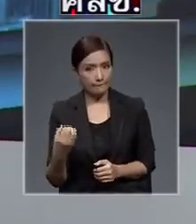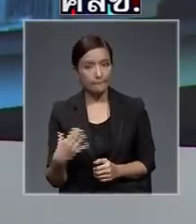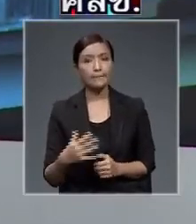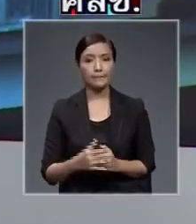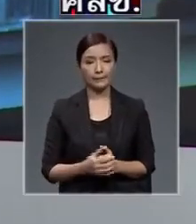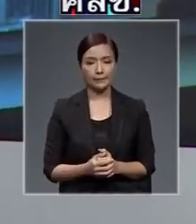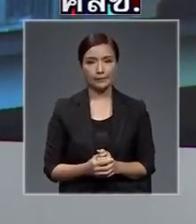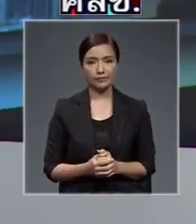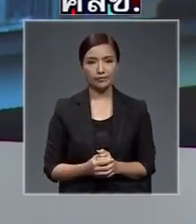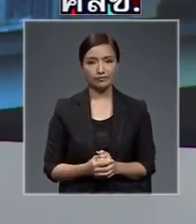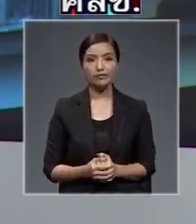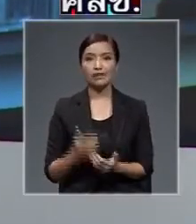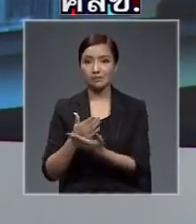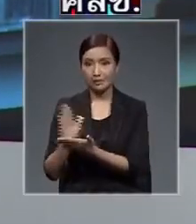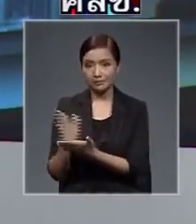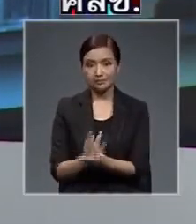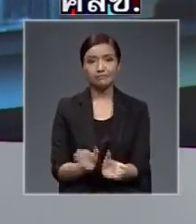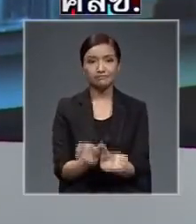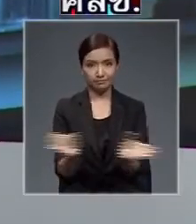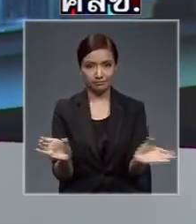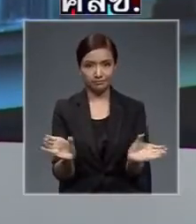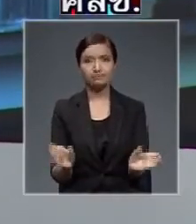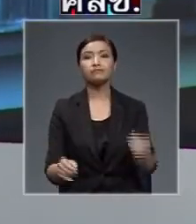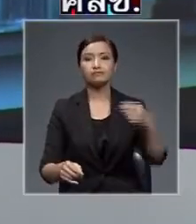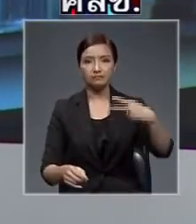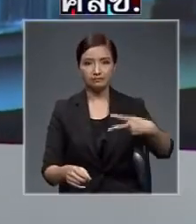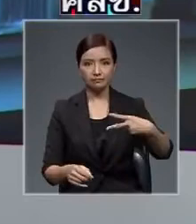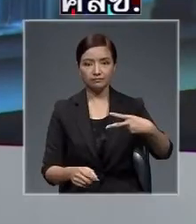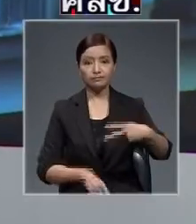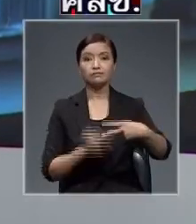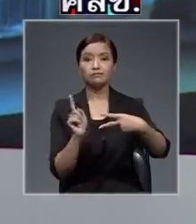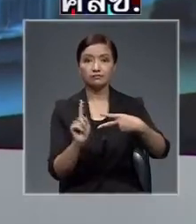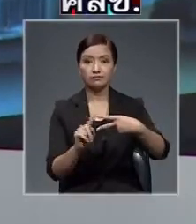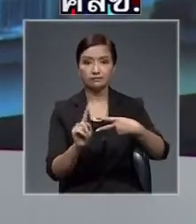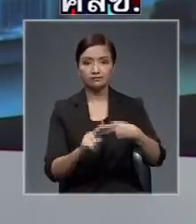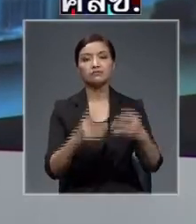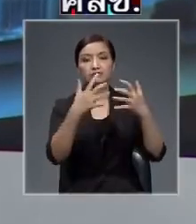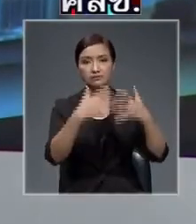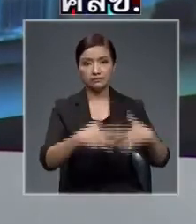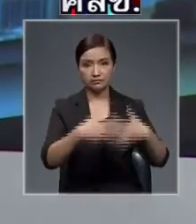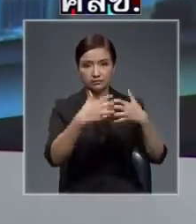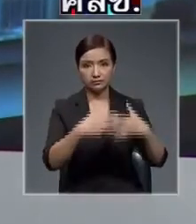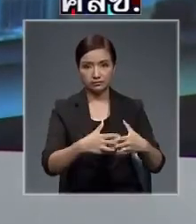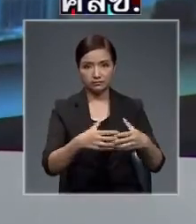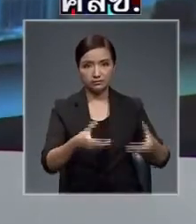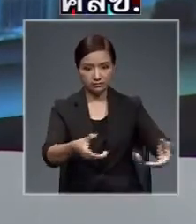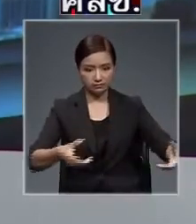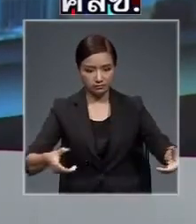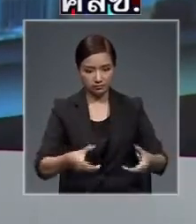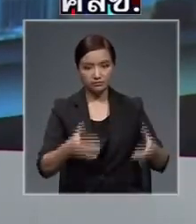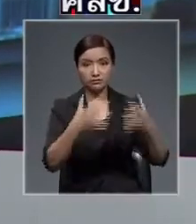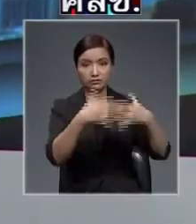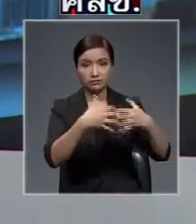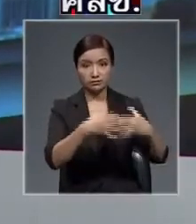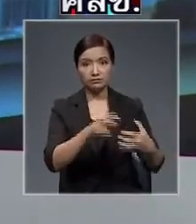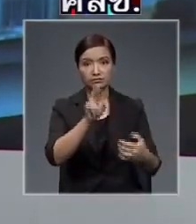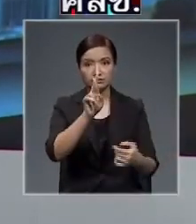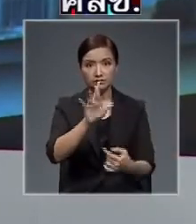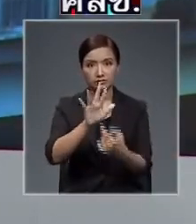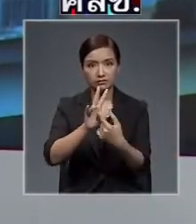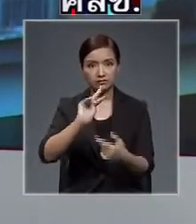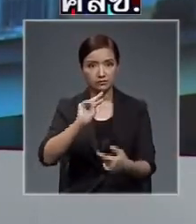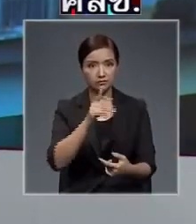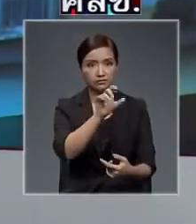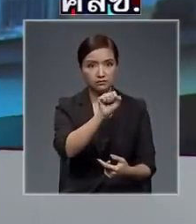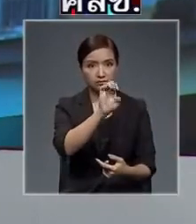องแบ่งเป็น2ส่วนนะคะส่วนแรกเนี่ยก็คือตัวเครื่องกำเนิดรังสีนะคะกับอีกส่วนนึงจะเป็นส่วนของค